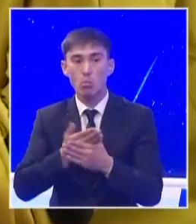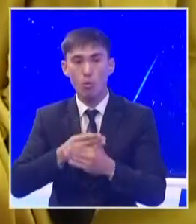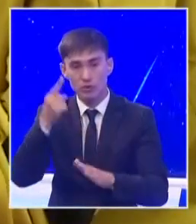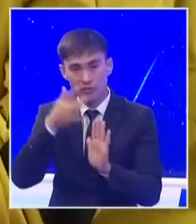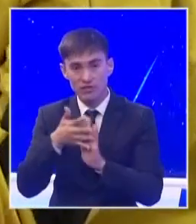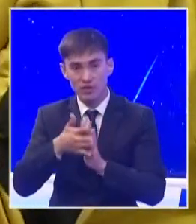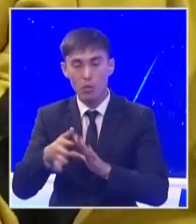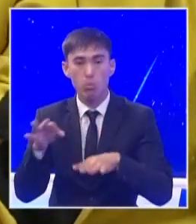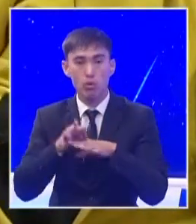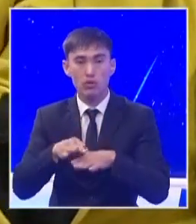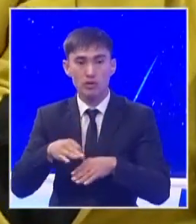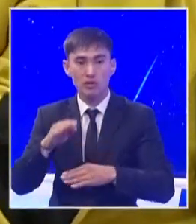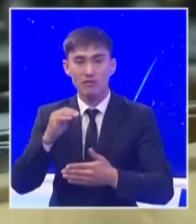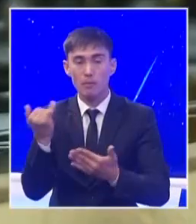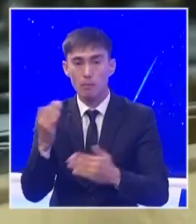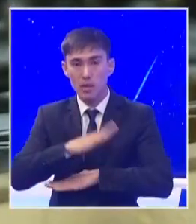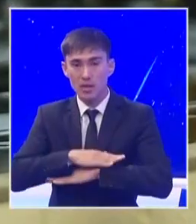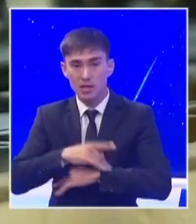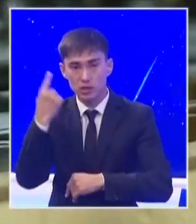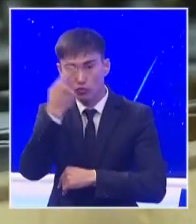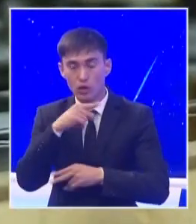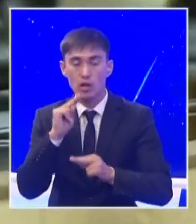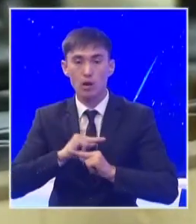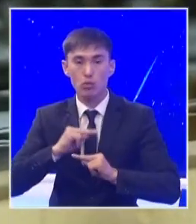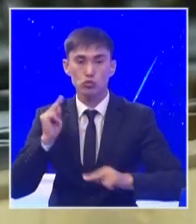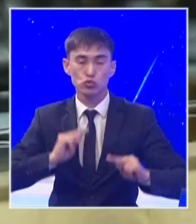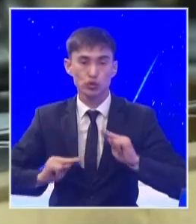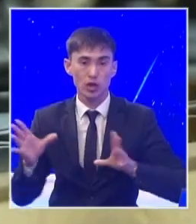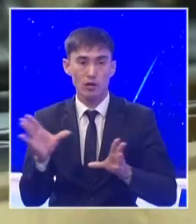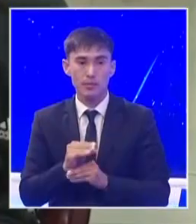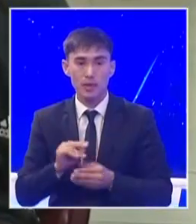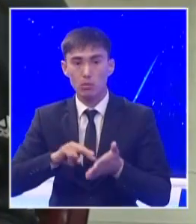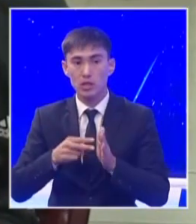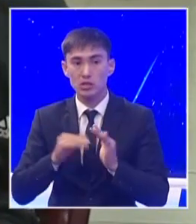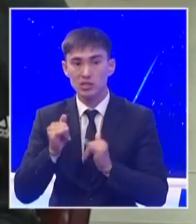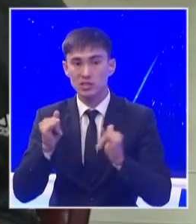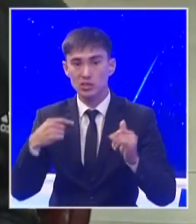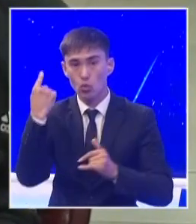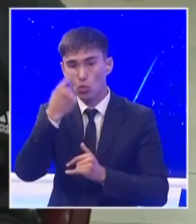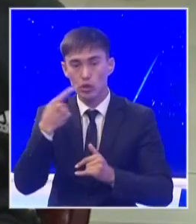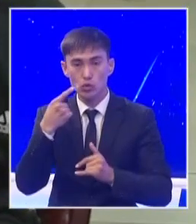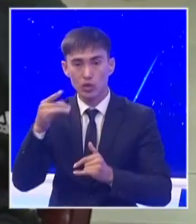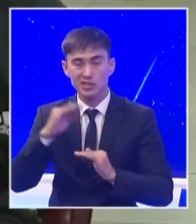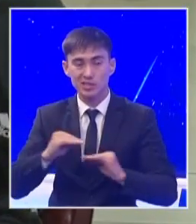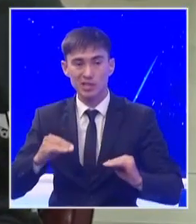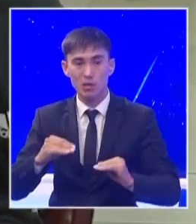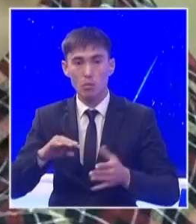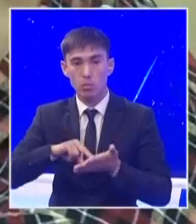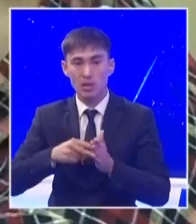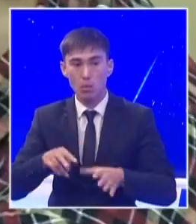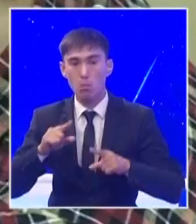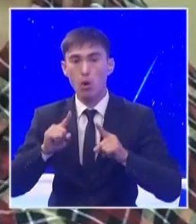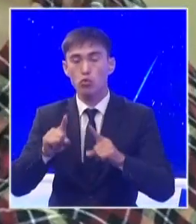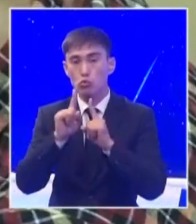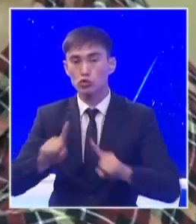освоении пройденного и недопонятого материала за счет индивидуальной работы с учителями. Планируется и расширение кругозора детей в планах походы в музеи